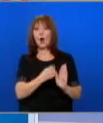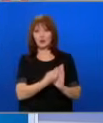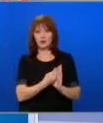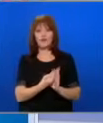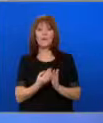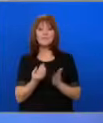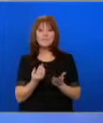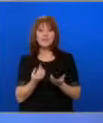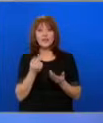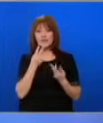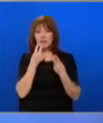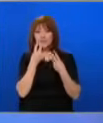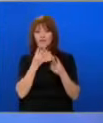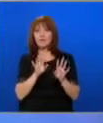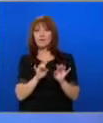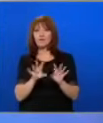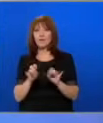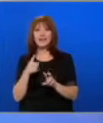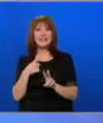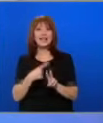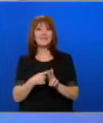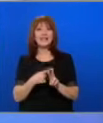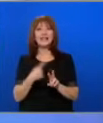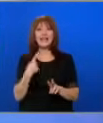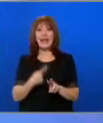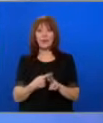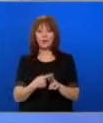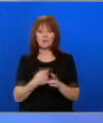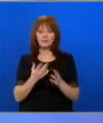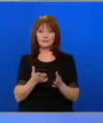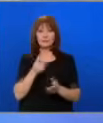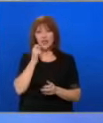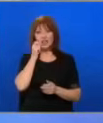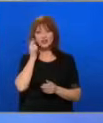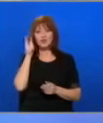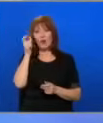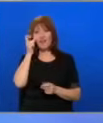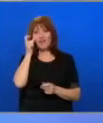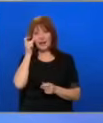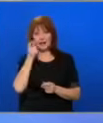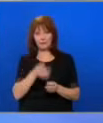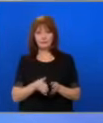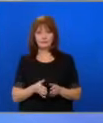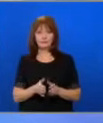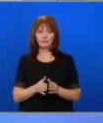информация очакваме сега от Нивелина Няглова, която следи темата през деня. Включваме я на живо от Варна. Добър вечер.